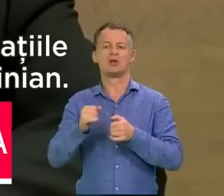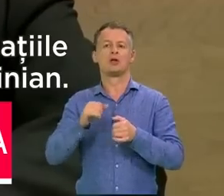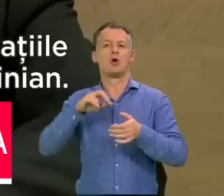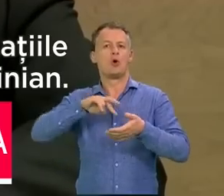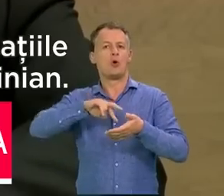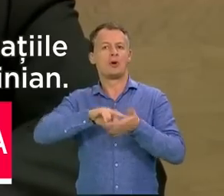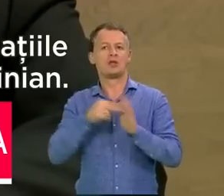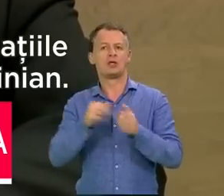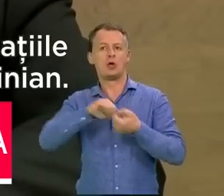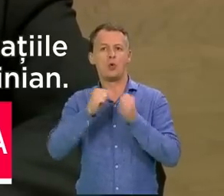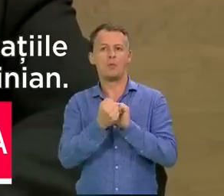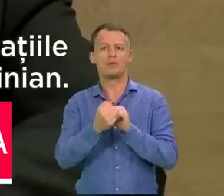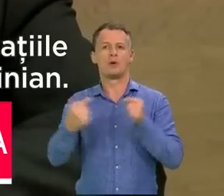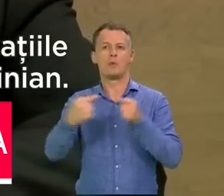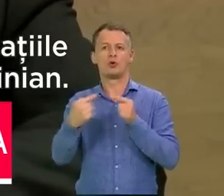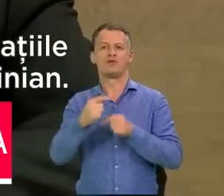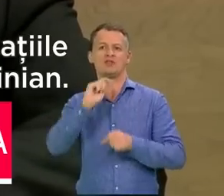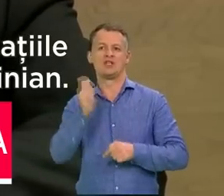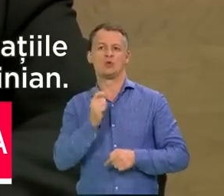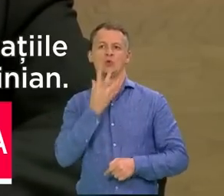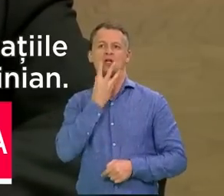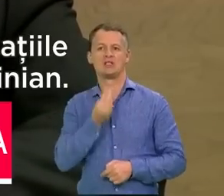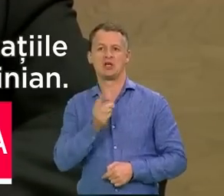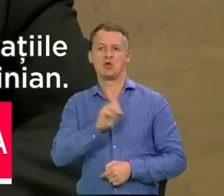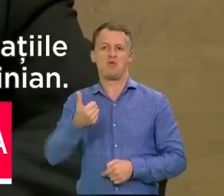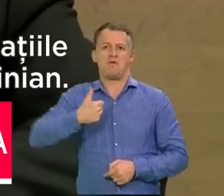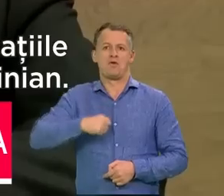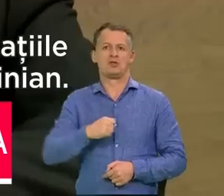fight the state of Israel. Because these terrorist organizations, they don't want to